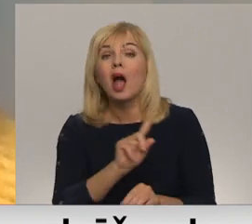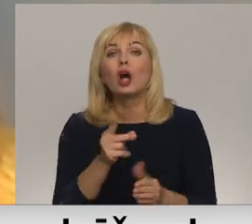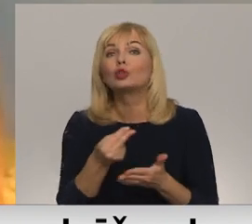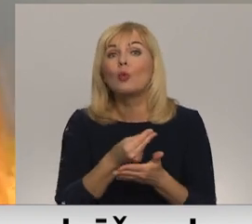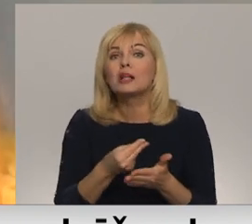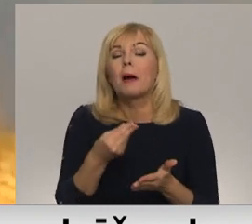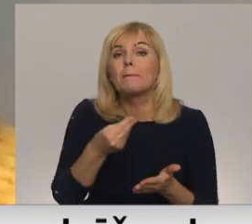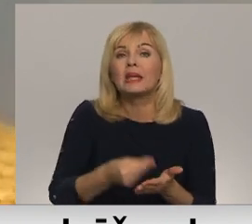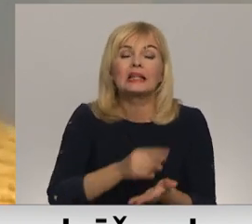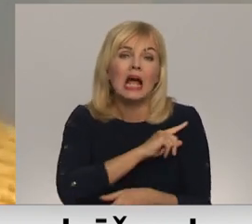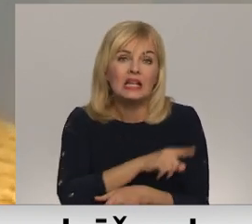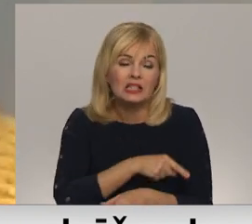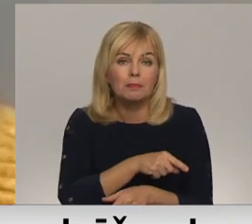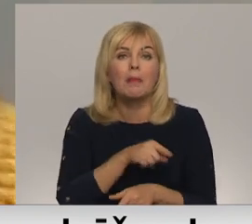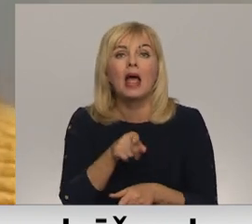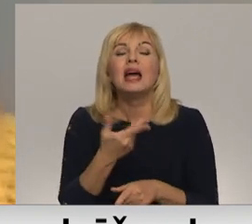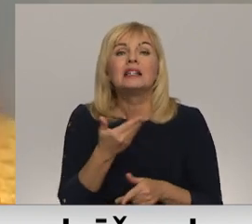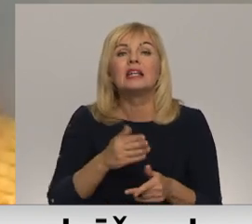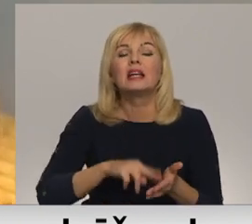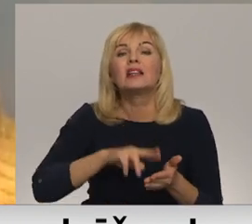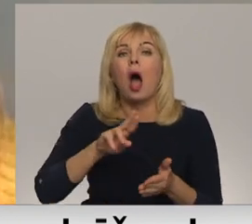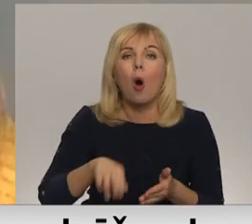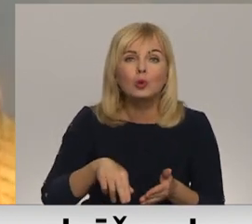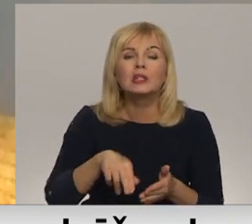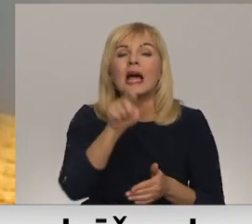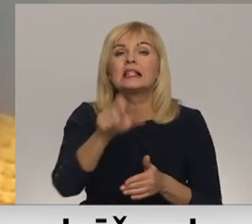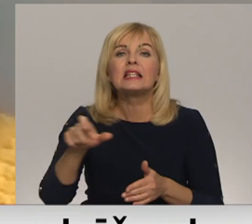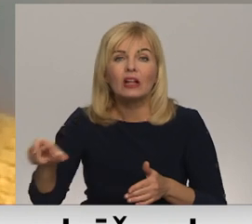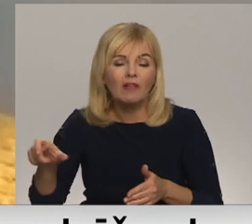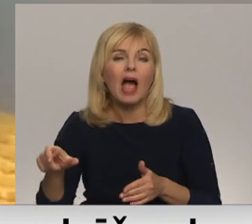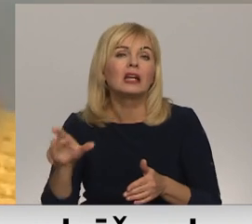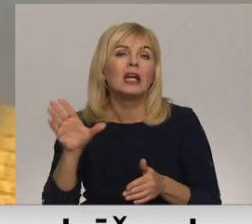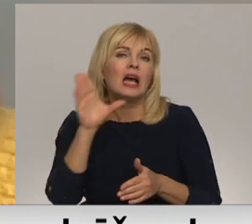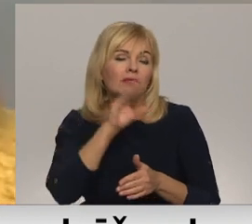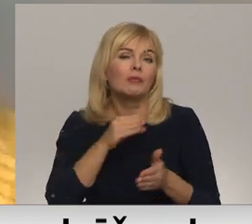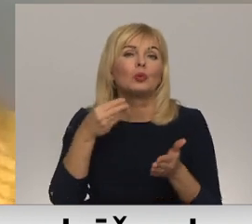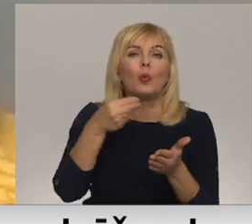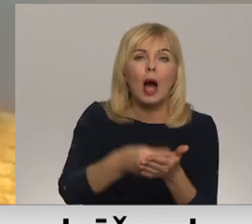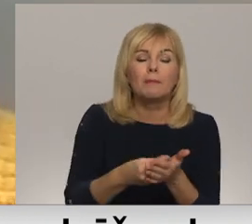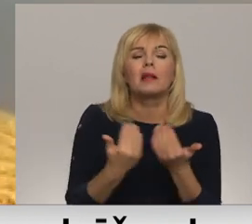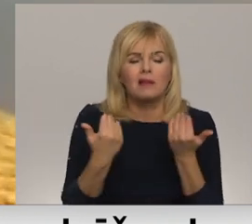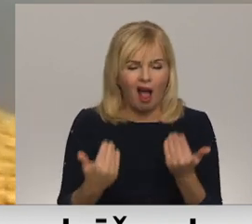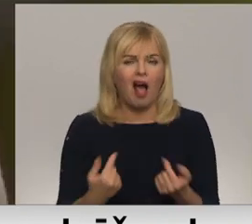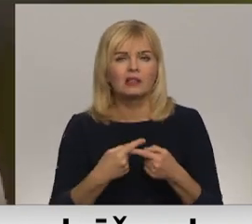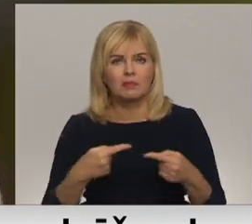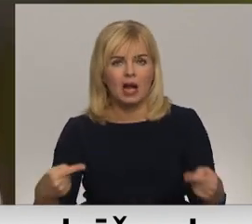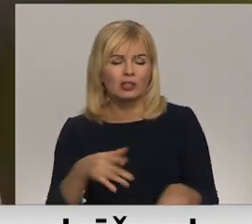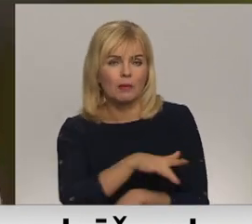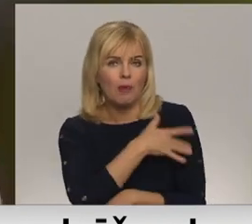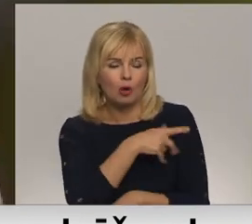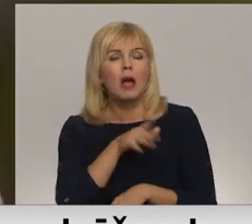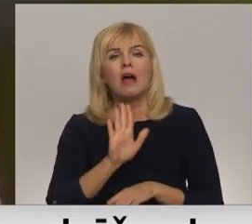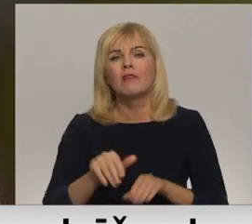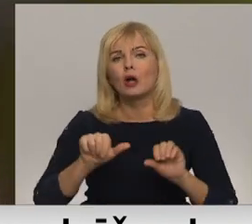nu, iespēja, tas, cik daudz cilvēks var atļauties iegādāties reālās preces un pakalpojumus. Tas var